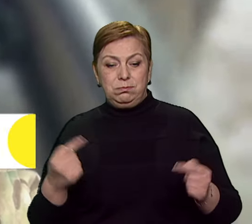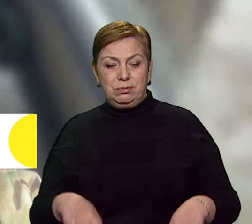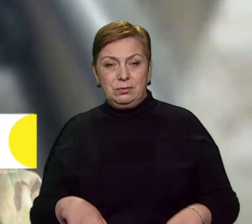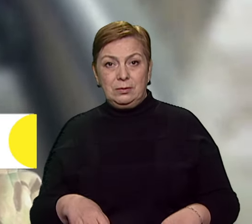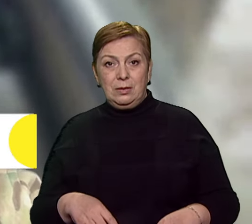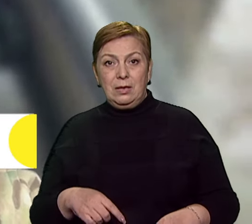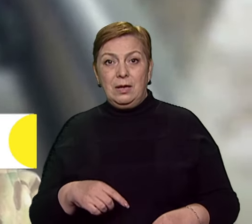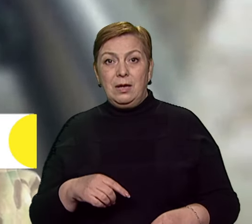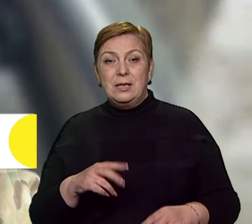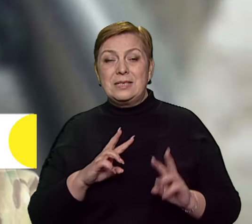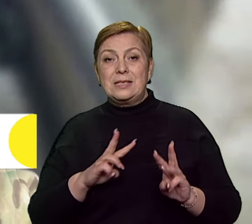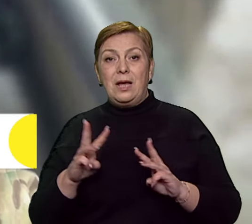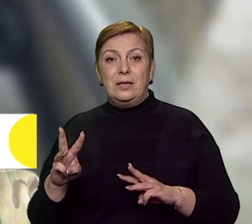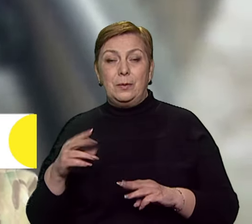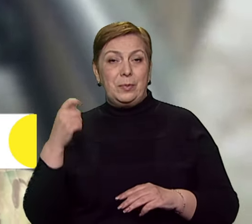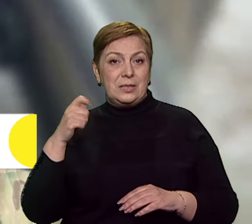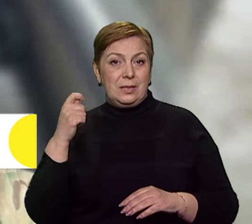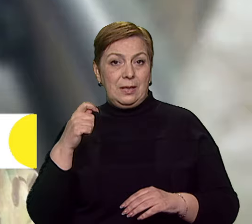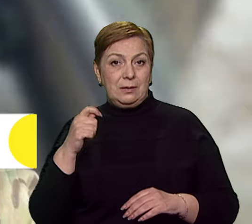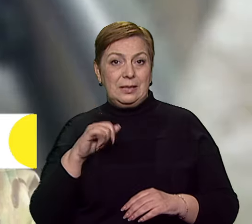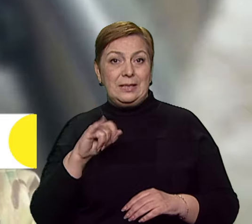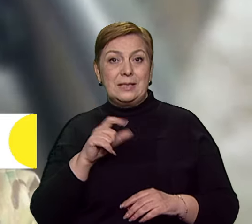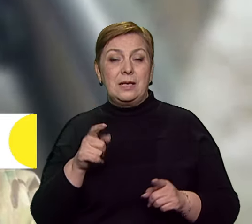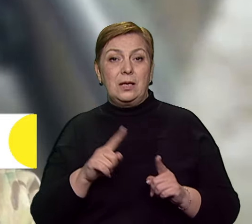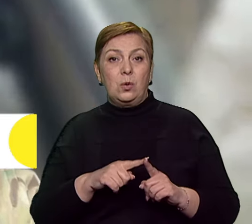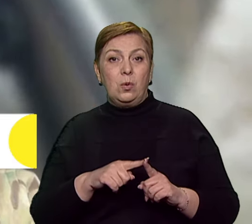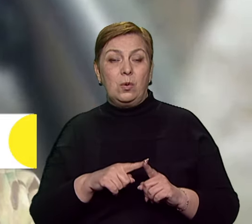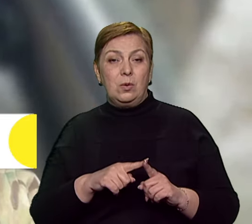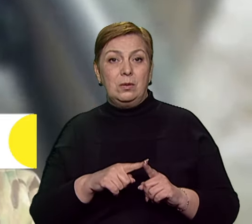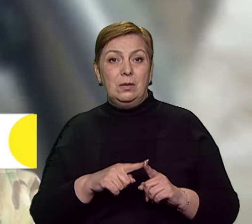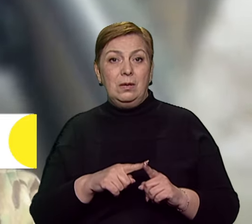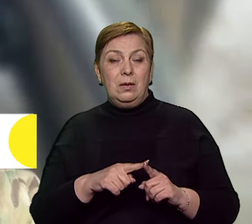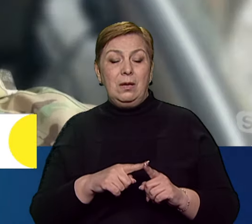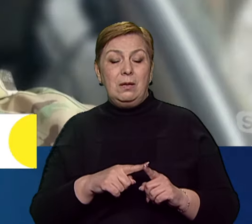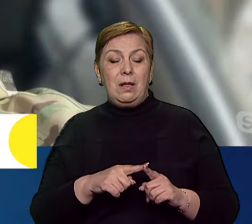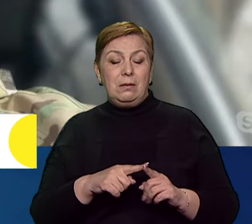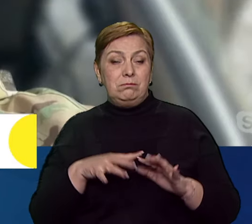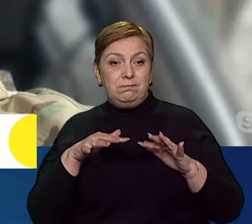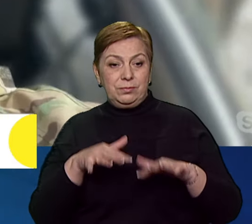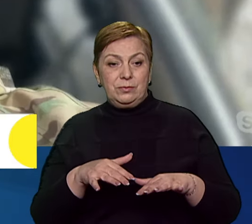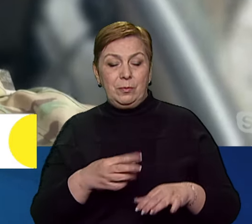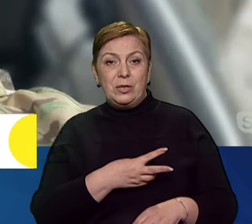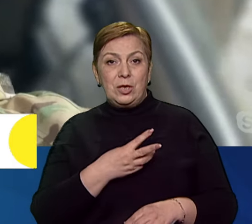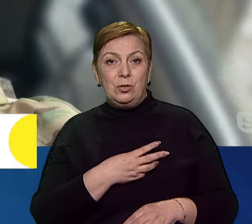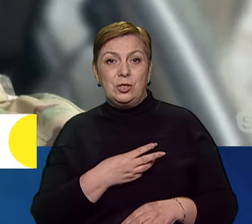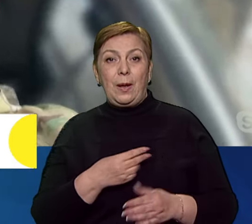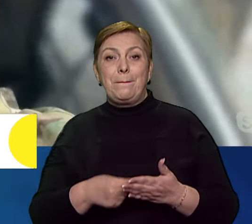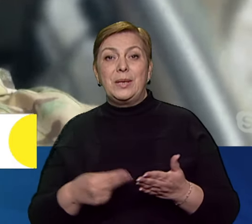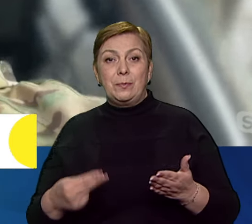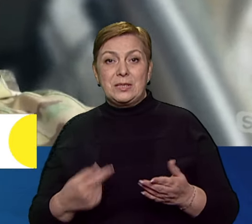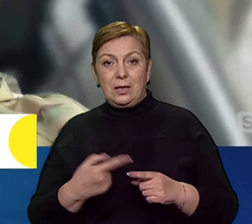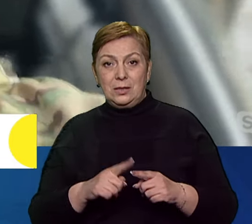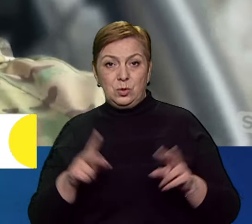з петиціями із-за такого великого напливу бажаючих її підписати. Тож я маю розуміти, що резонанс